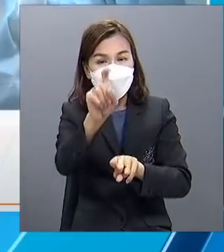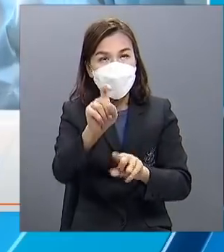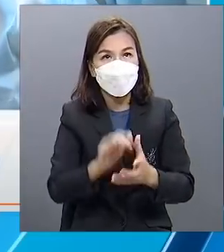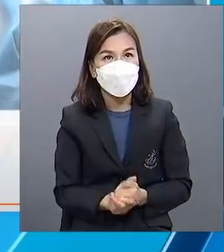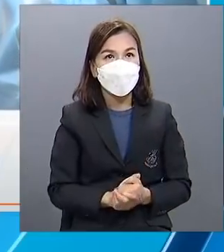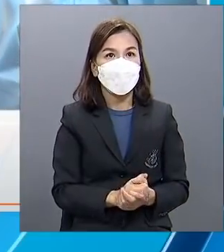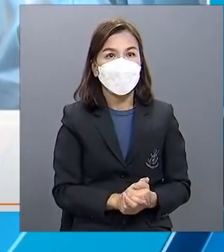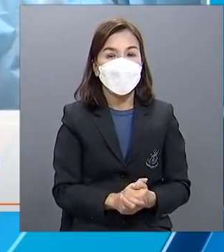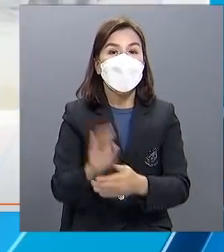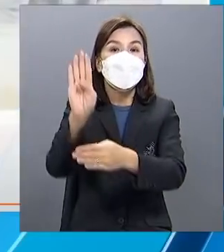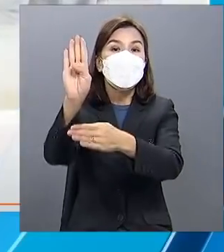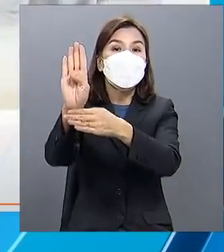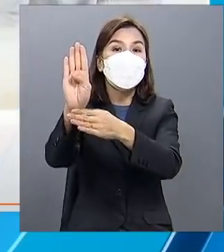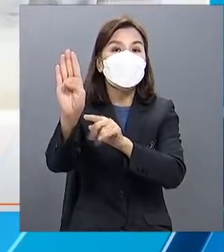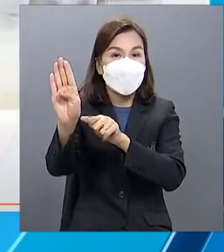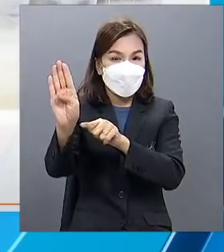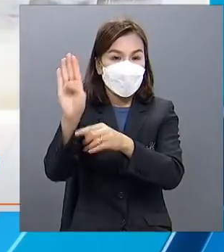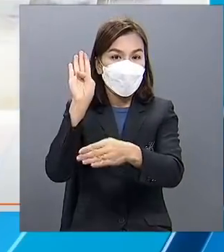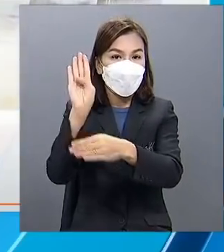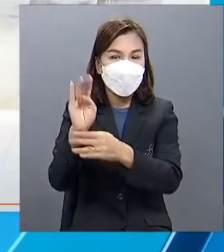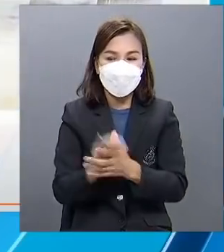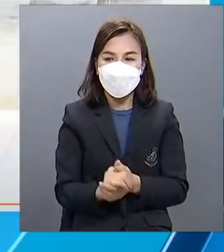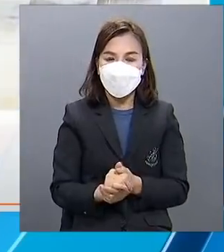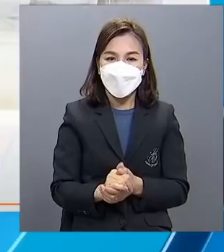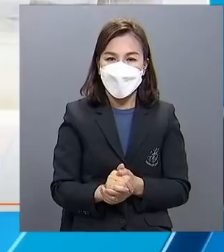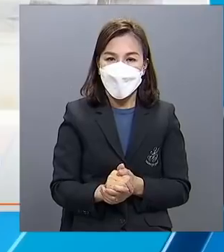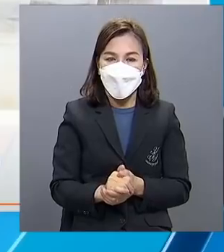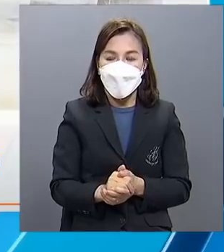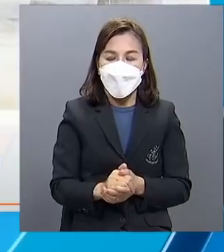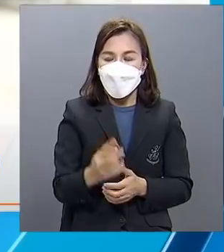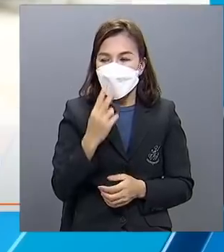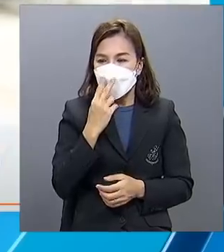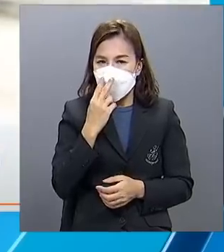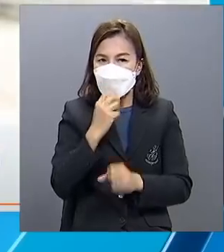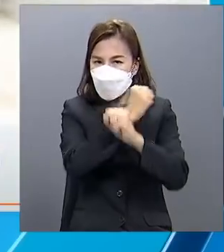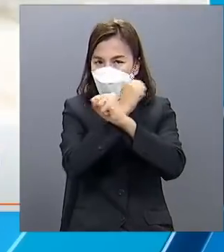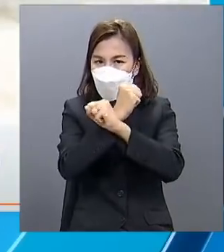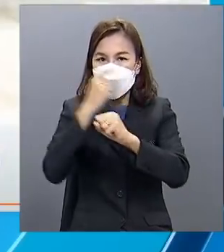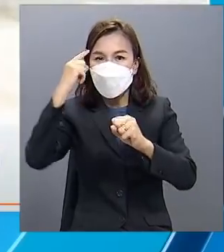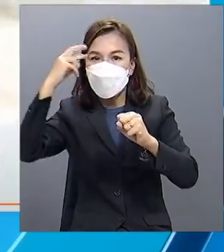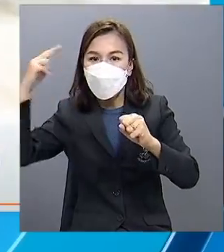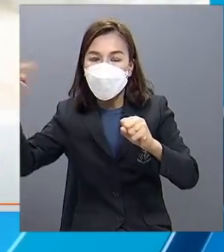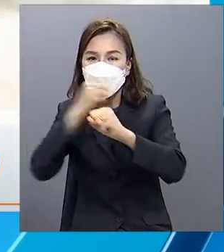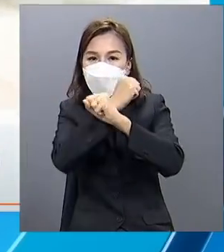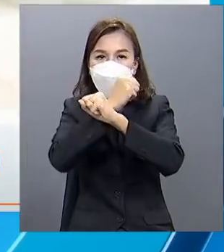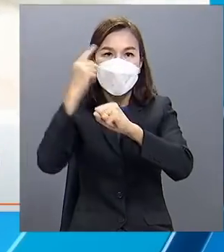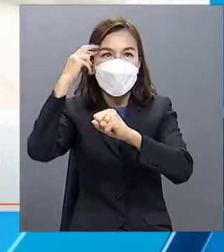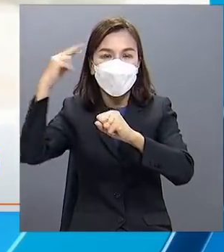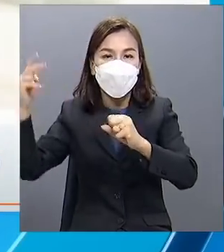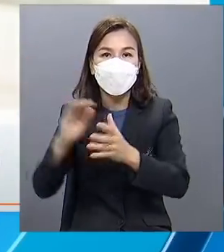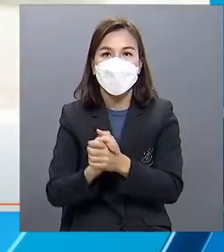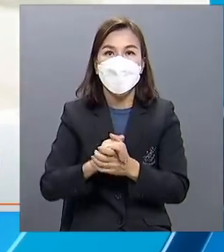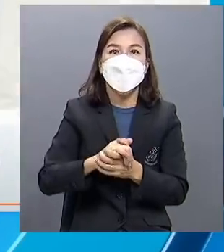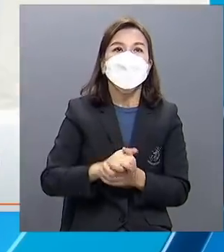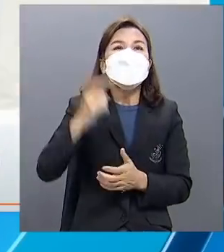บริษัทเนี่ยก็เกิดเขาปลวกเกิดความสับสนในการฉีดนะครับเพราะว่าการที่วัคซีนในคนหมู่มากทั่วโลกเนี่ยความสับสนได้เกิดขึ้นได้ทั้งนั้นเขาก็ผลิต